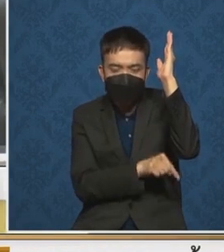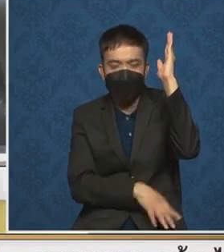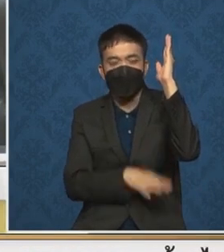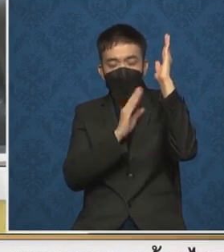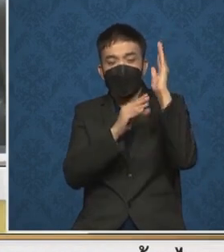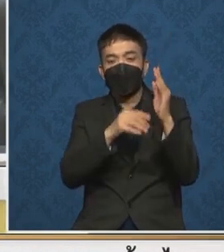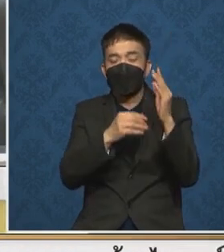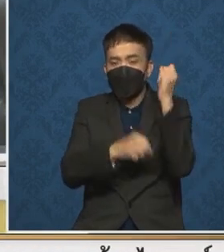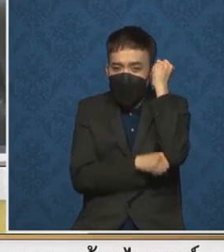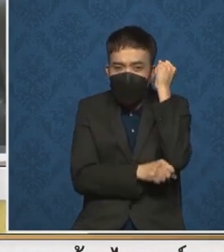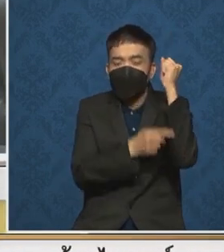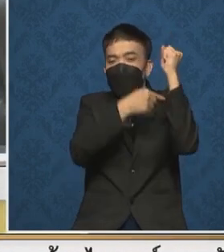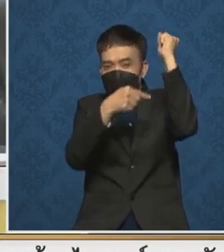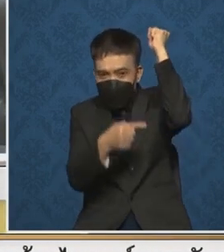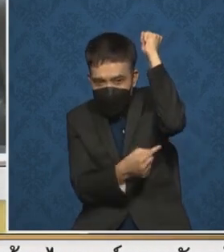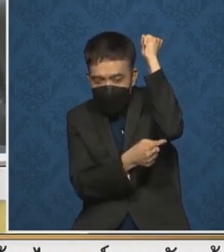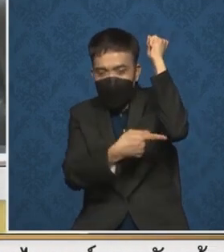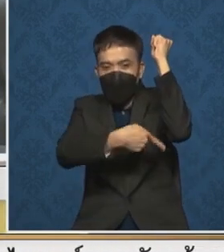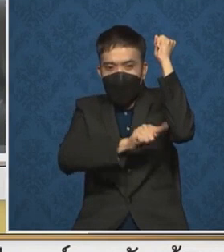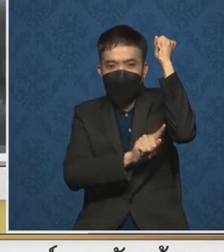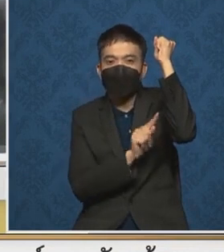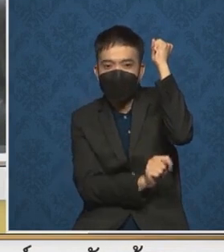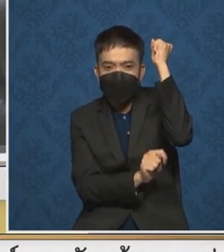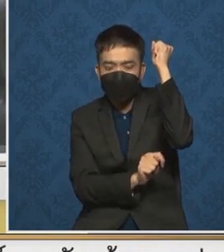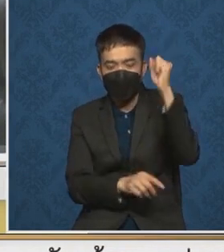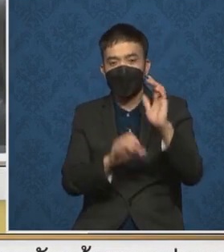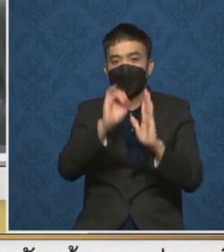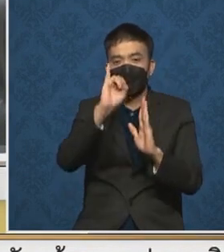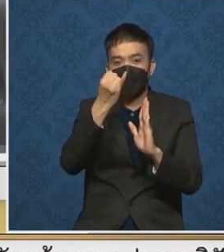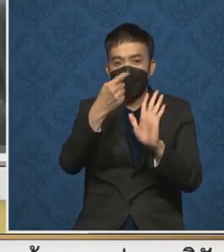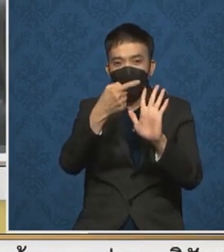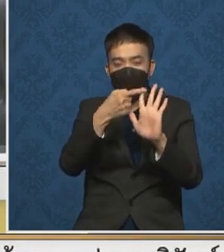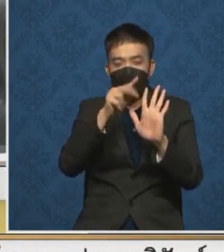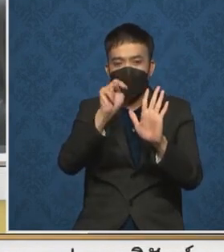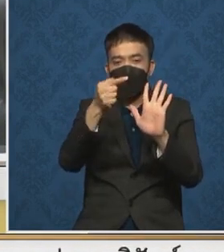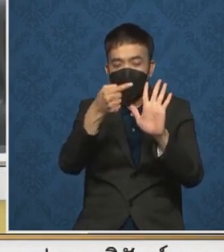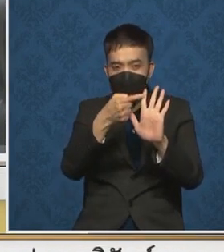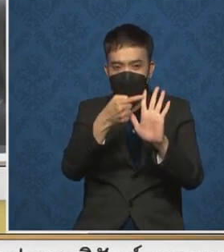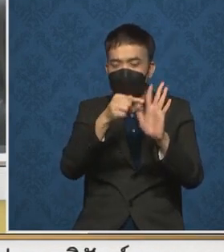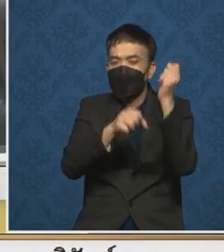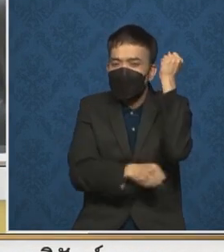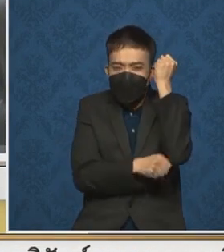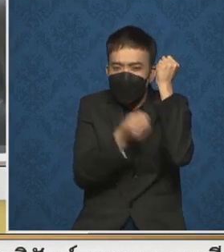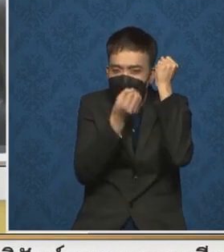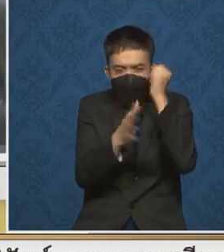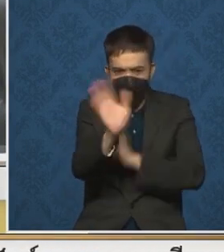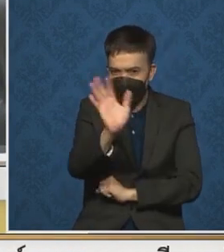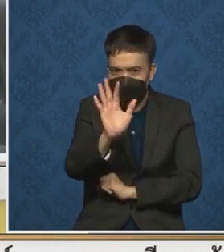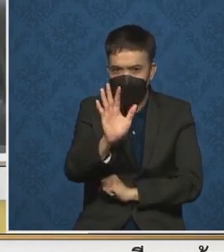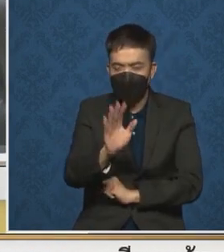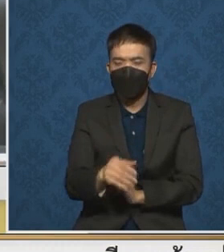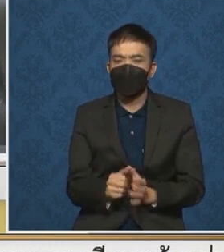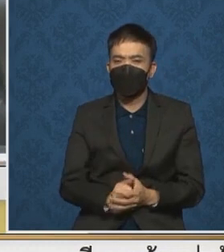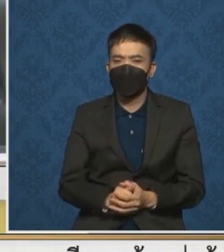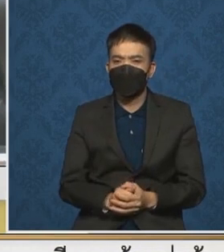ปัหาที่ปตตนีที่จะนะไม่ใช่ยากจนที่สุดนะครับคันนี้ประเดินที่ตามมาก็คือผม